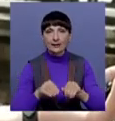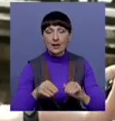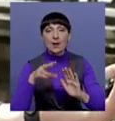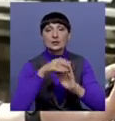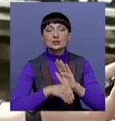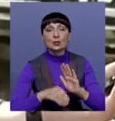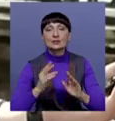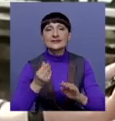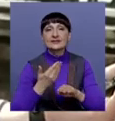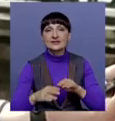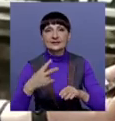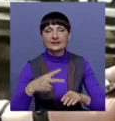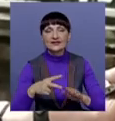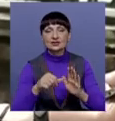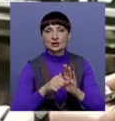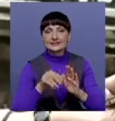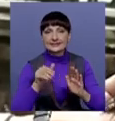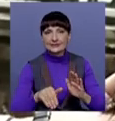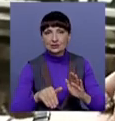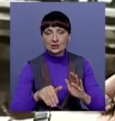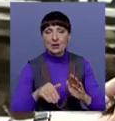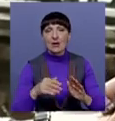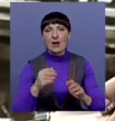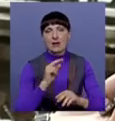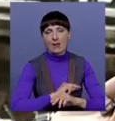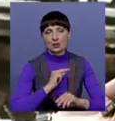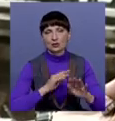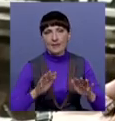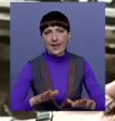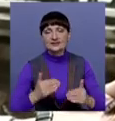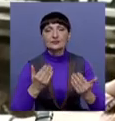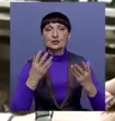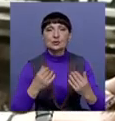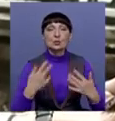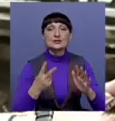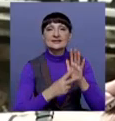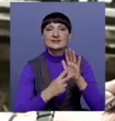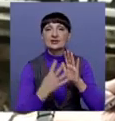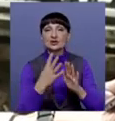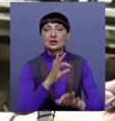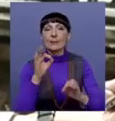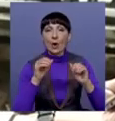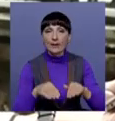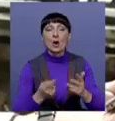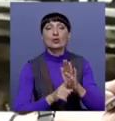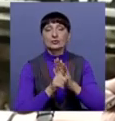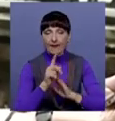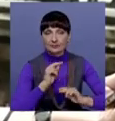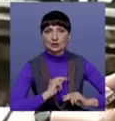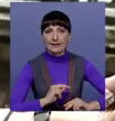предусмотрено 26 тысяч рабочих мест. На сегодняшний день, как я уже сказала, 74 проекта, которые начали свою